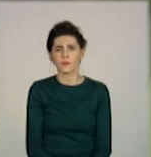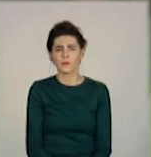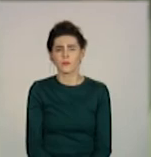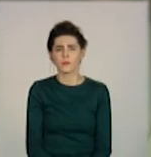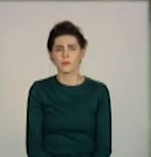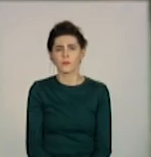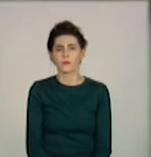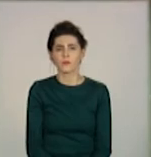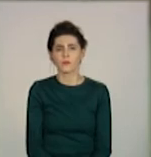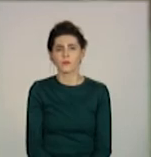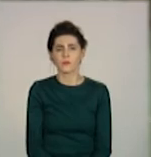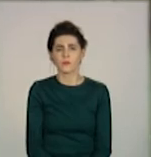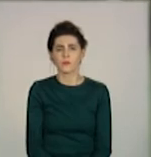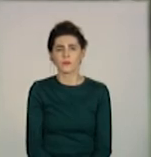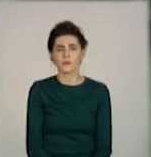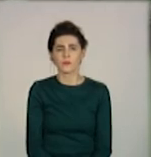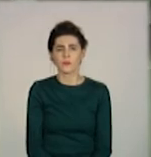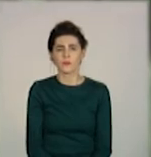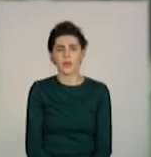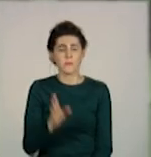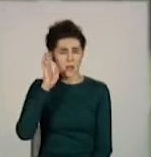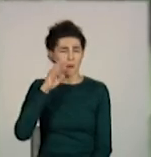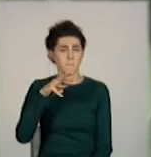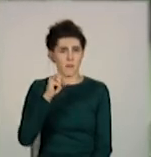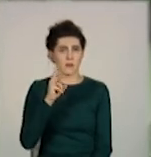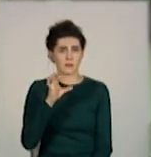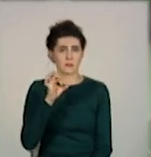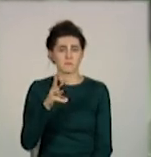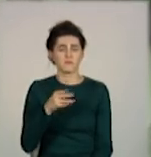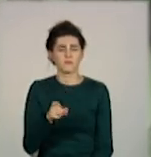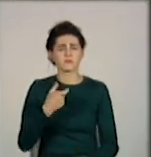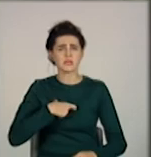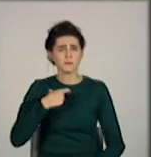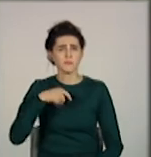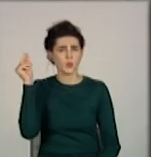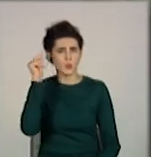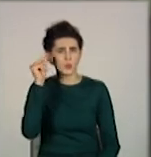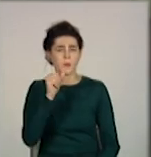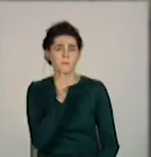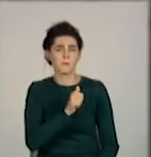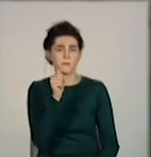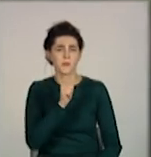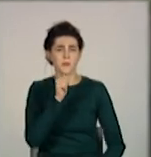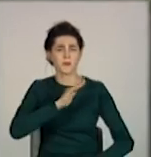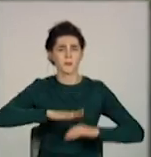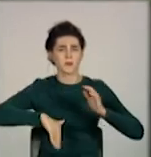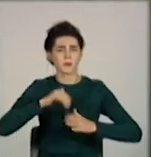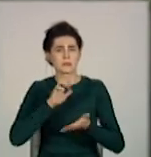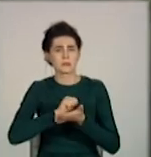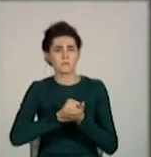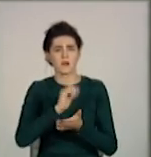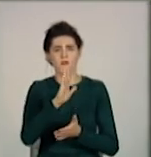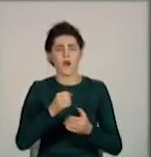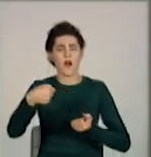Тут ползти треба. Максим проходить одне з практичних занять у автошколі – випробуй у